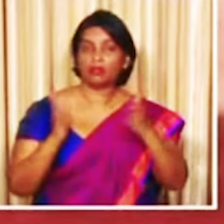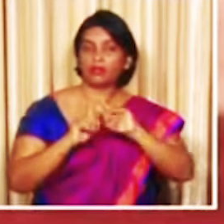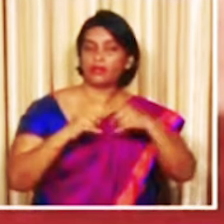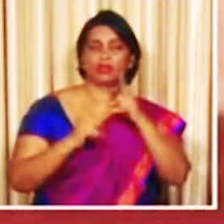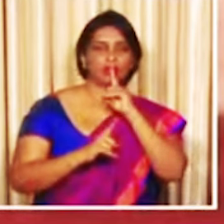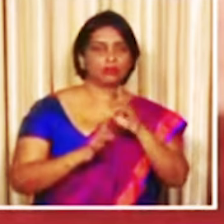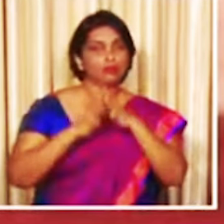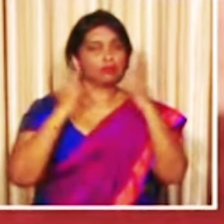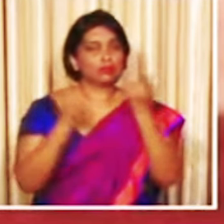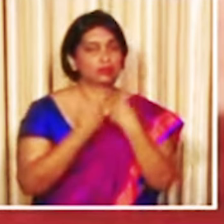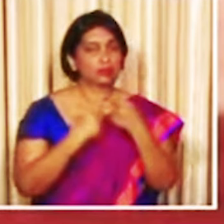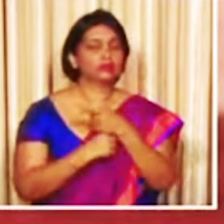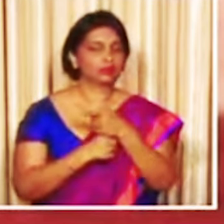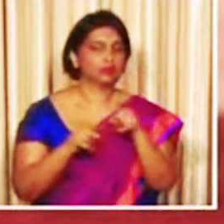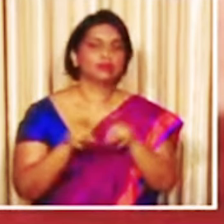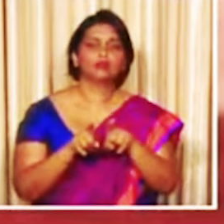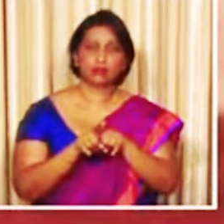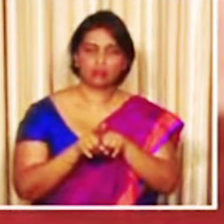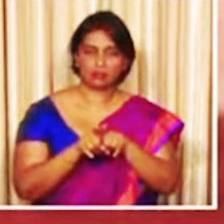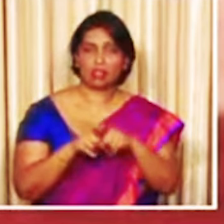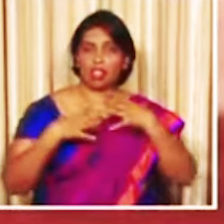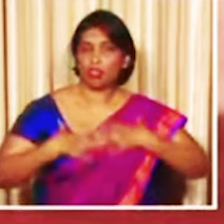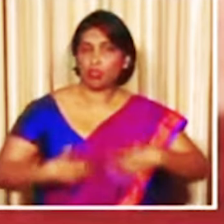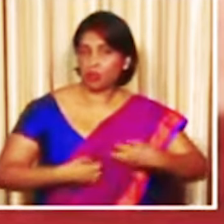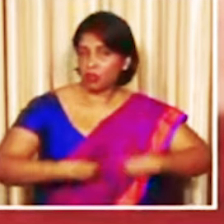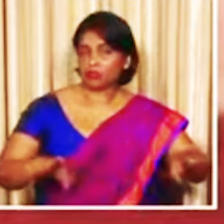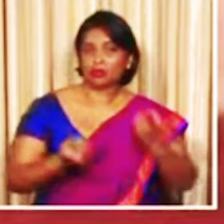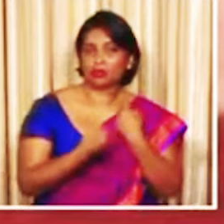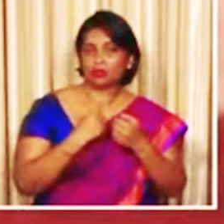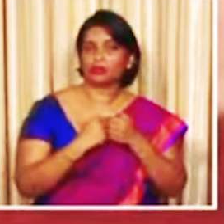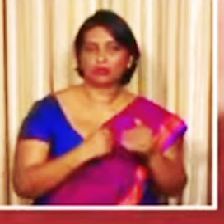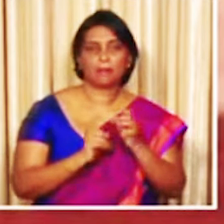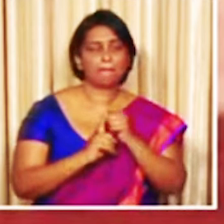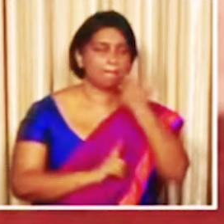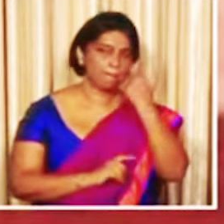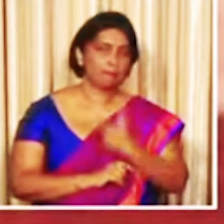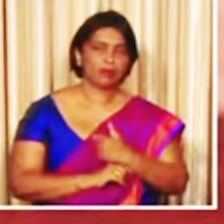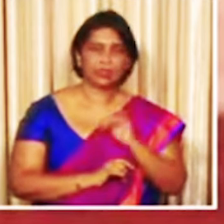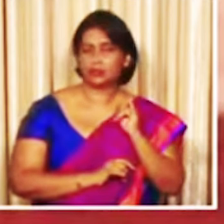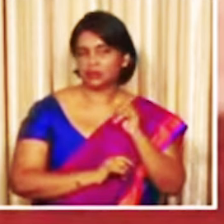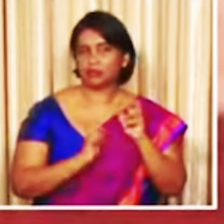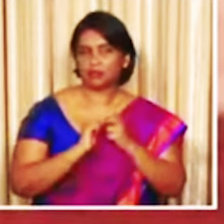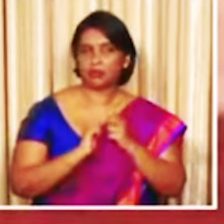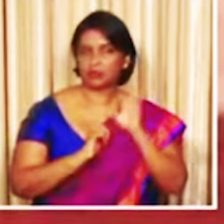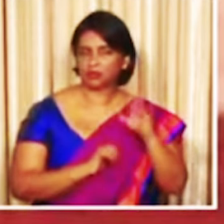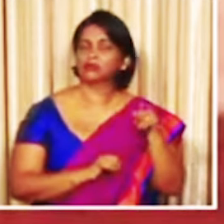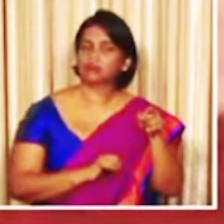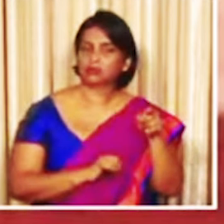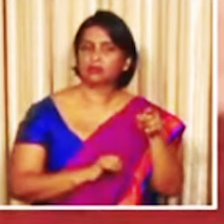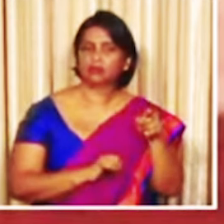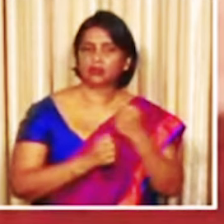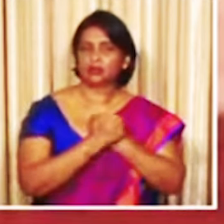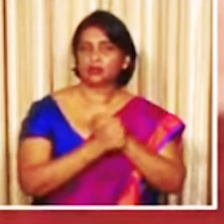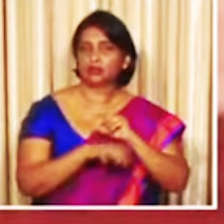කරේ ඕනවට වැඩිය චෙක් කරනවා. ඒ නිසා මේගොල්ලෝ අඳුමක්වත් නැතුව චෙක් කරන මට්ටමෙන් කියලා. හැබැයි ඒක පෞද්ගලිකව කාට හරි යම් විදියක ගැටලුවක් වෙනවනම් ඒ පිළිබඳව